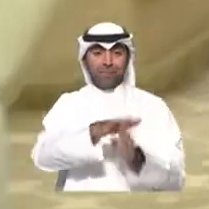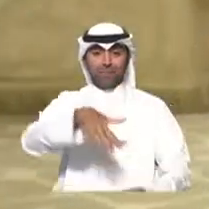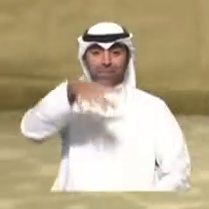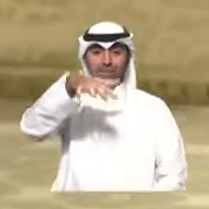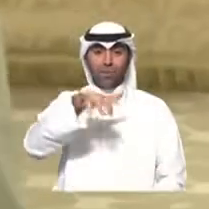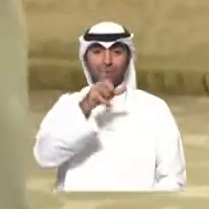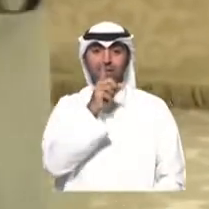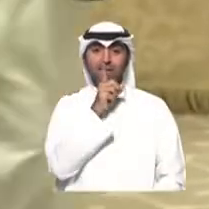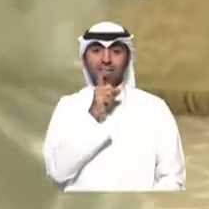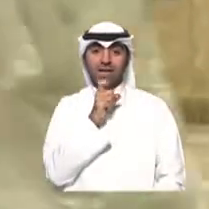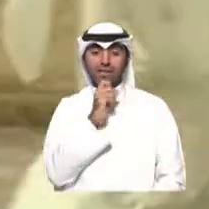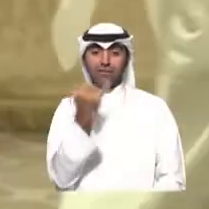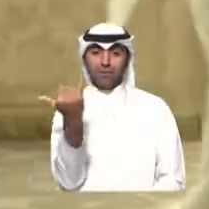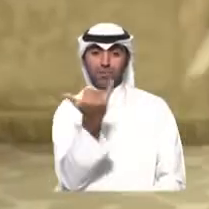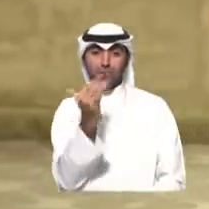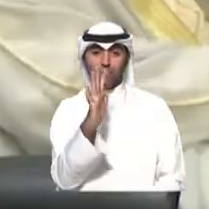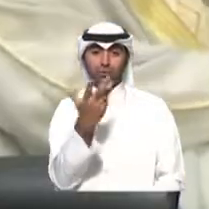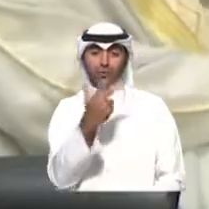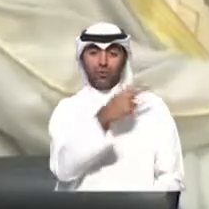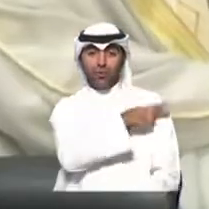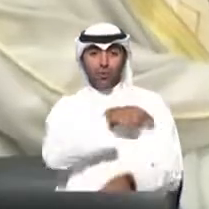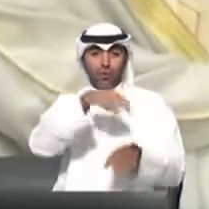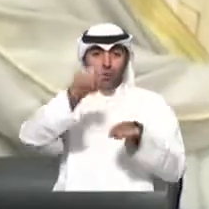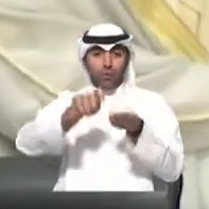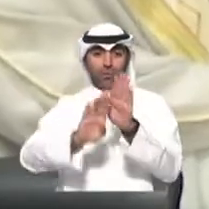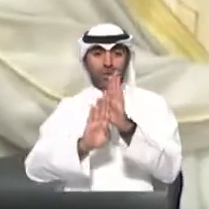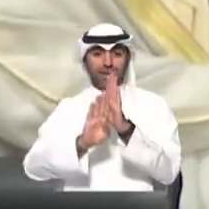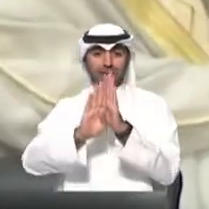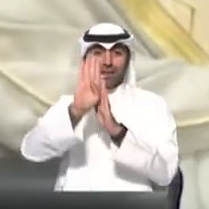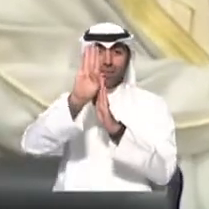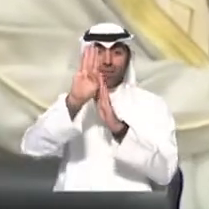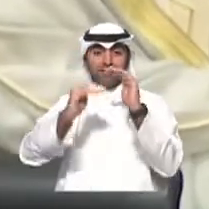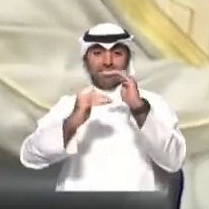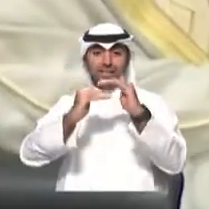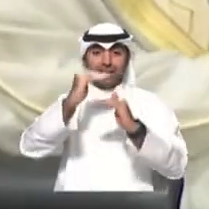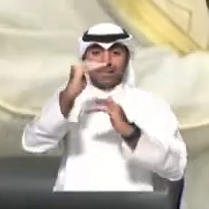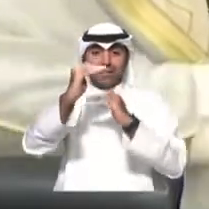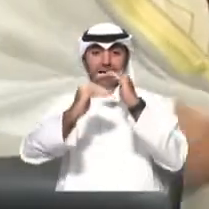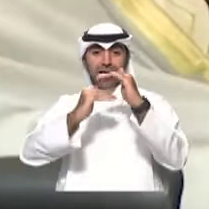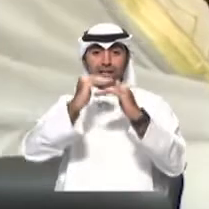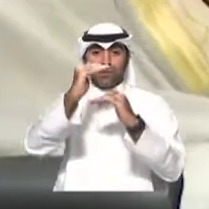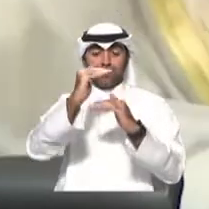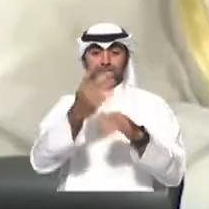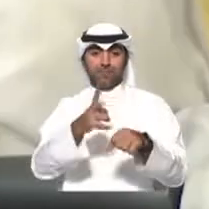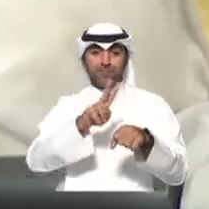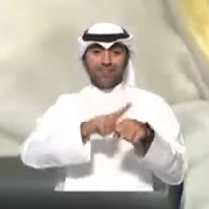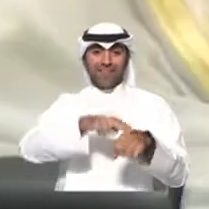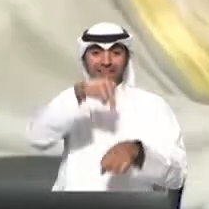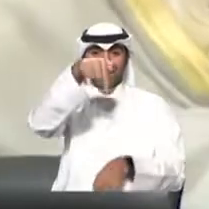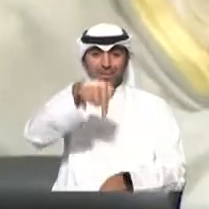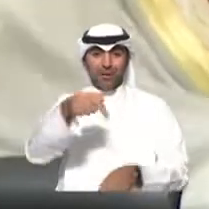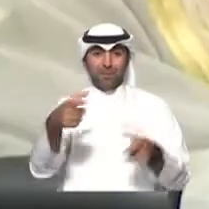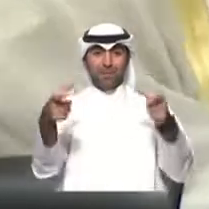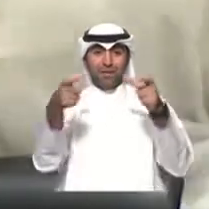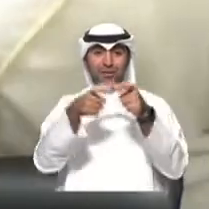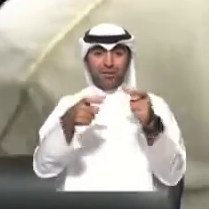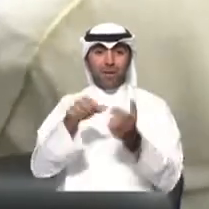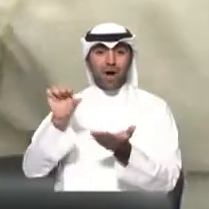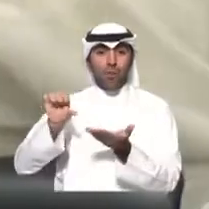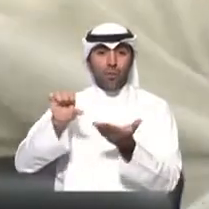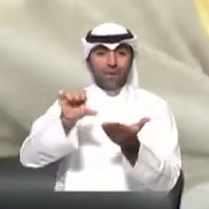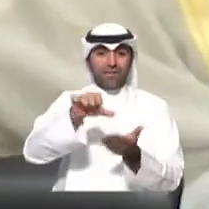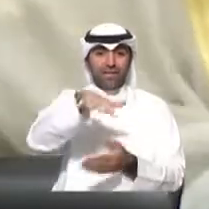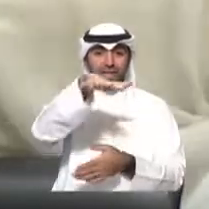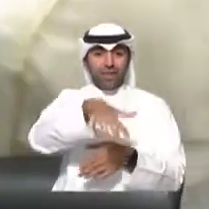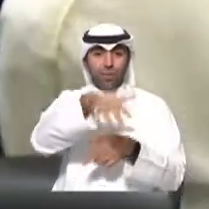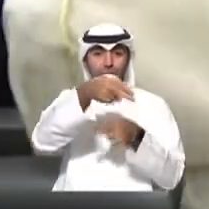تستفيد منها وهي في مستهل بدء عملها. كما تطرقت المباحثات إلى أهم القضايا